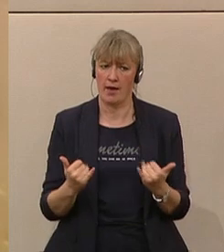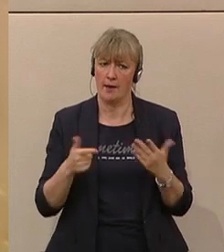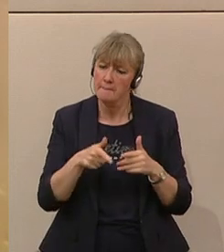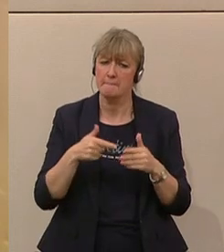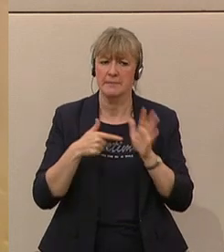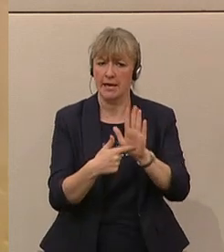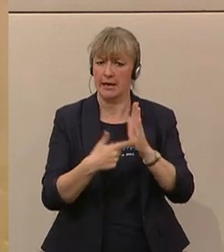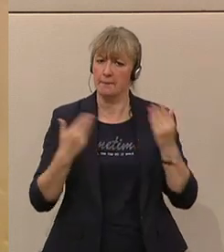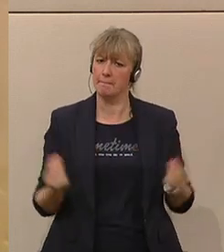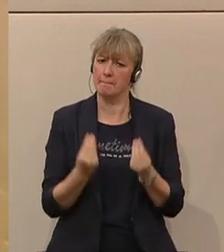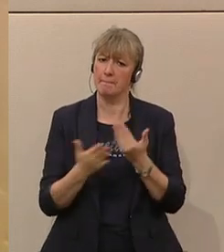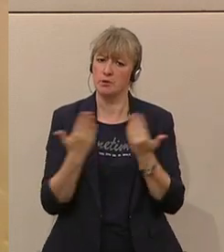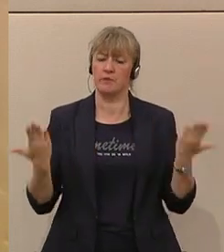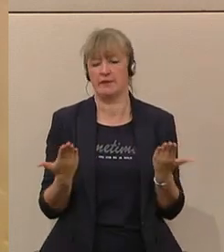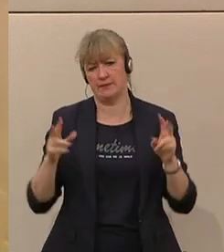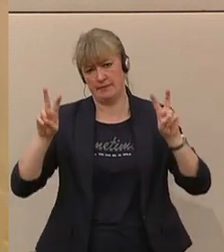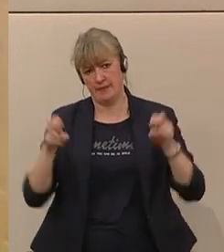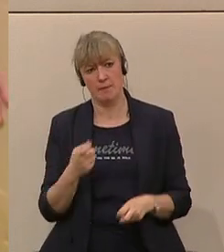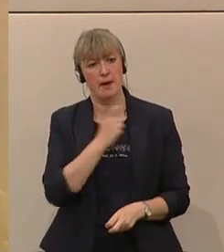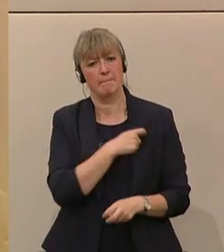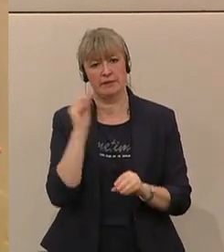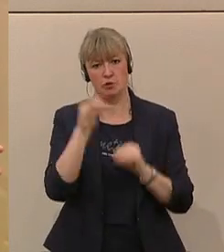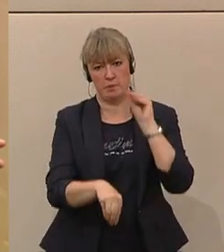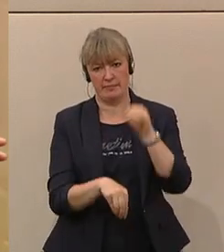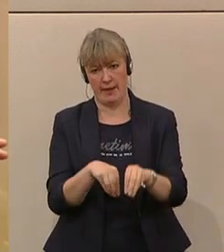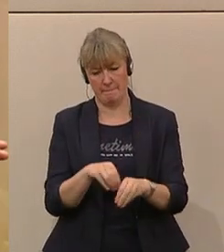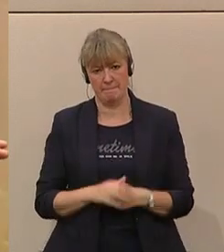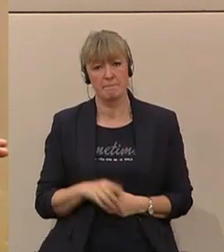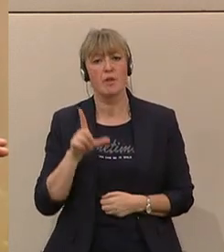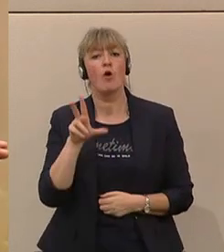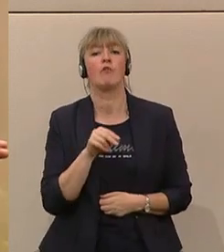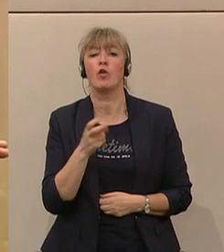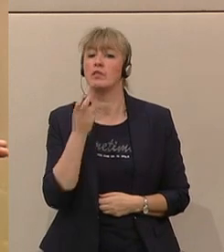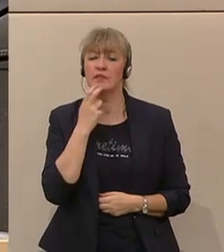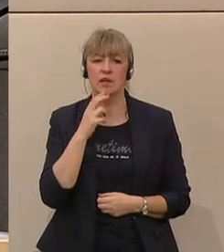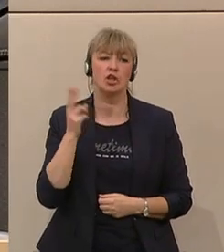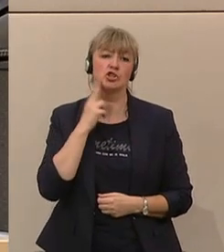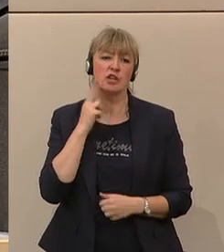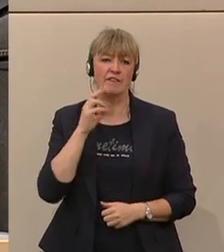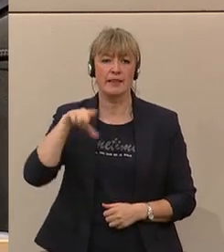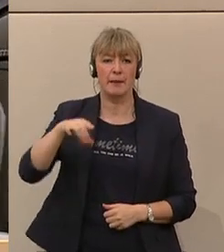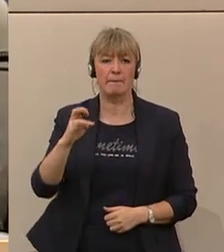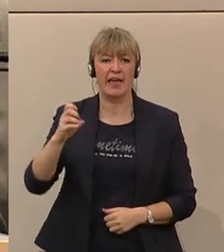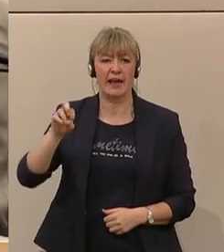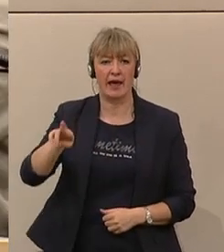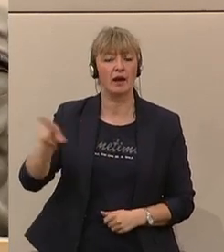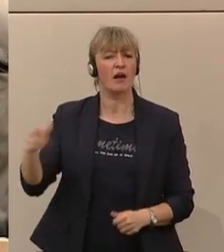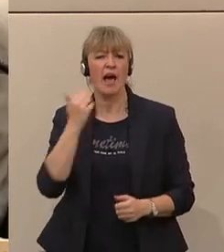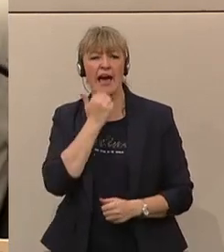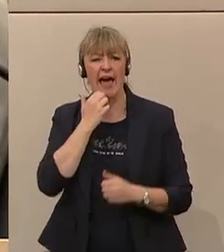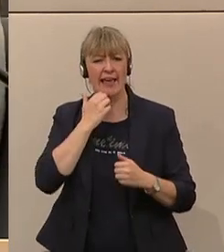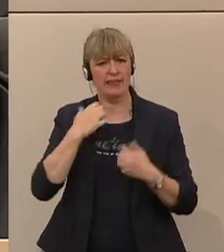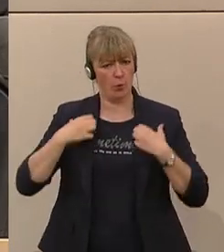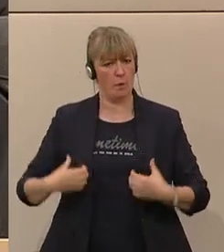Beispiel eine Parteispende. Die Parteispende von Stefan Pierer, dem Eigentümer und Chef